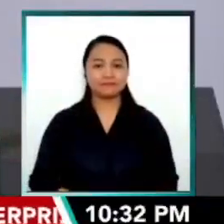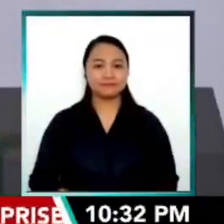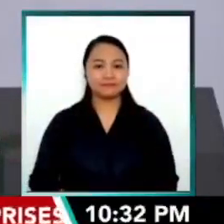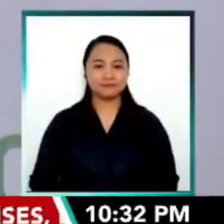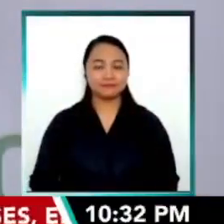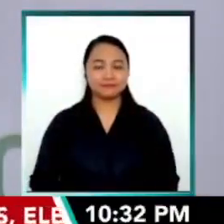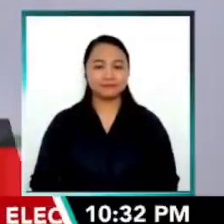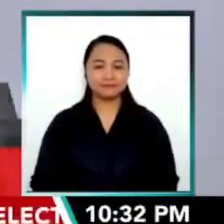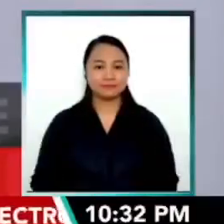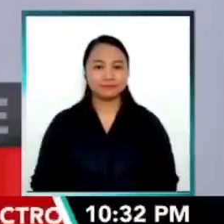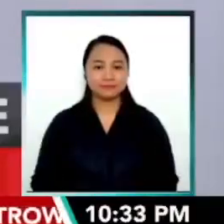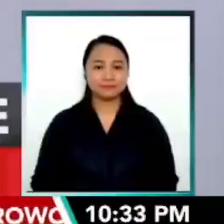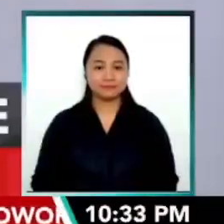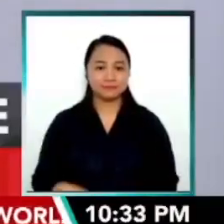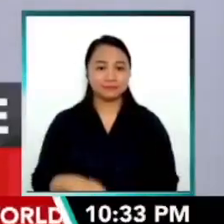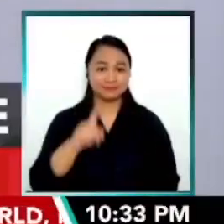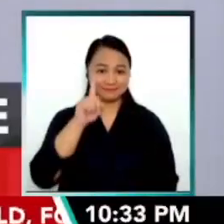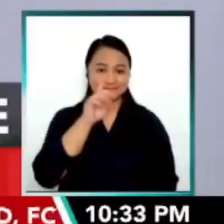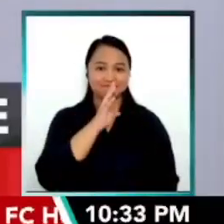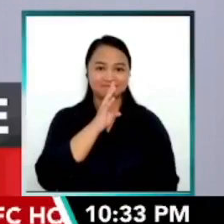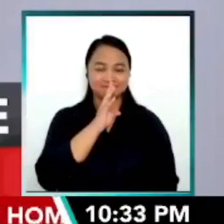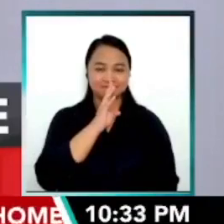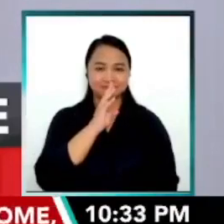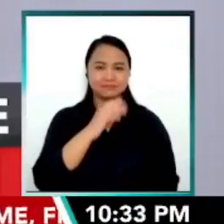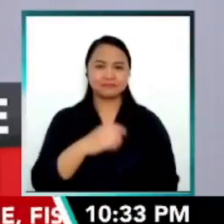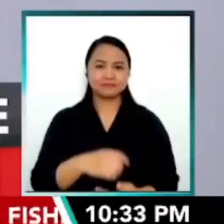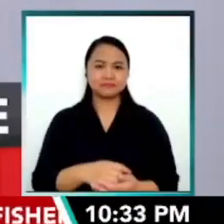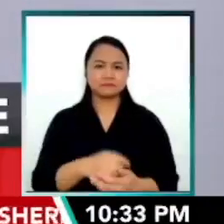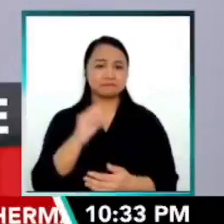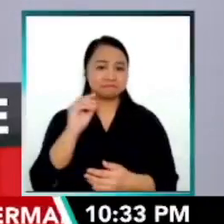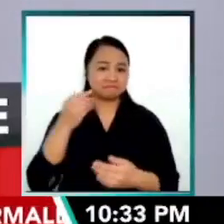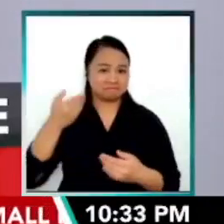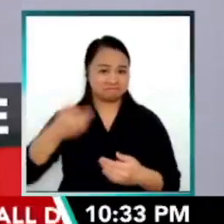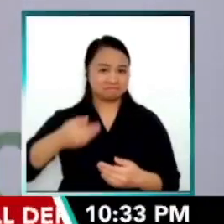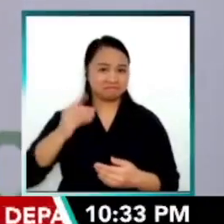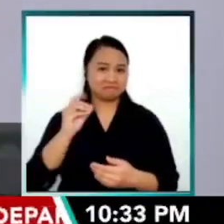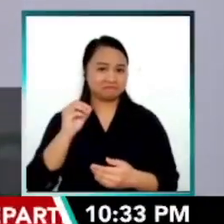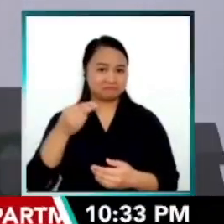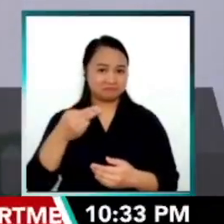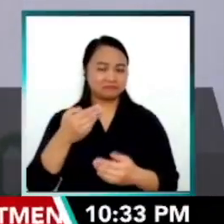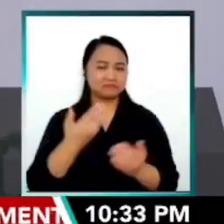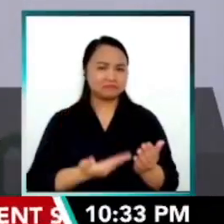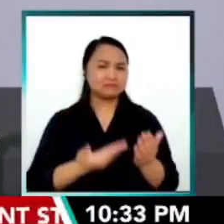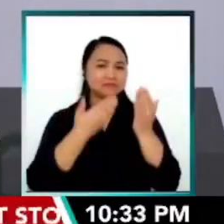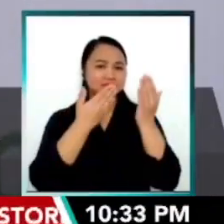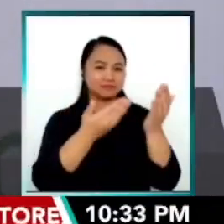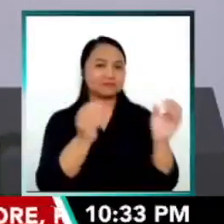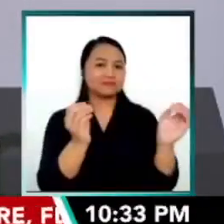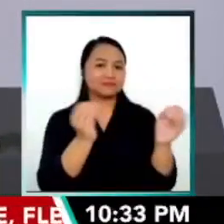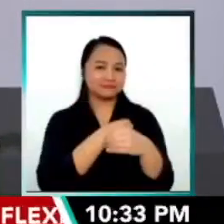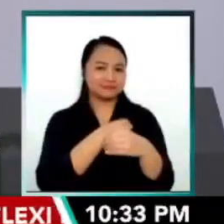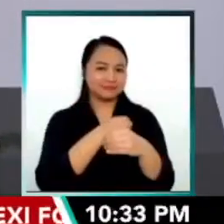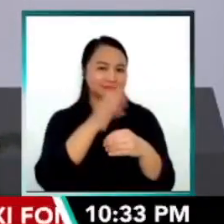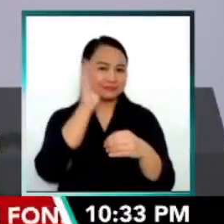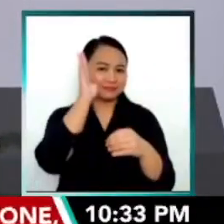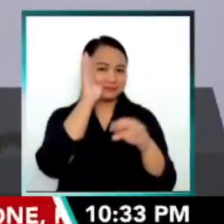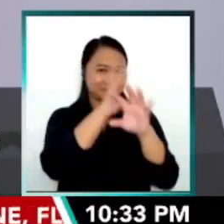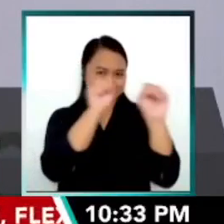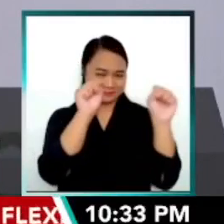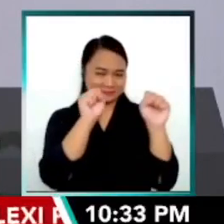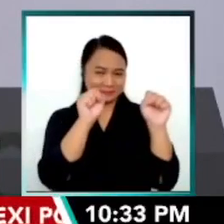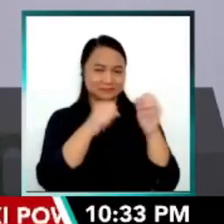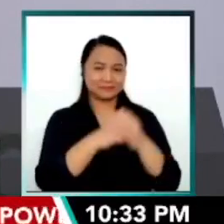Ang DOH to recommend to the Office of the President, pag nakita po natin na specific to this policy